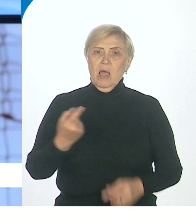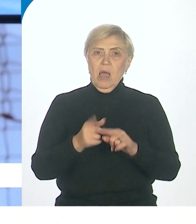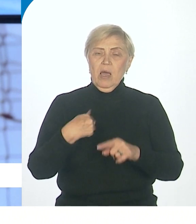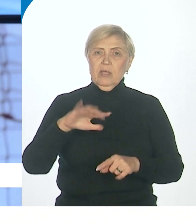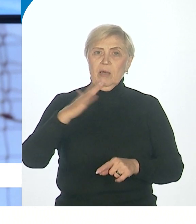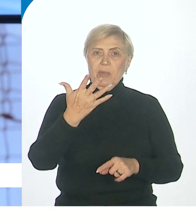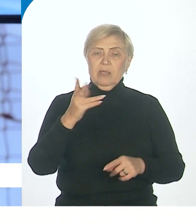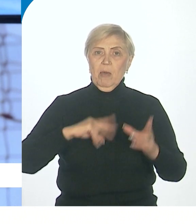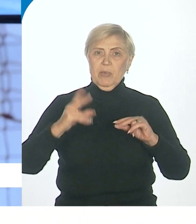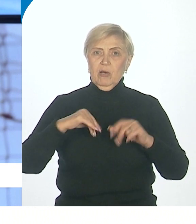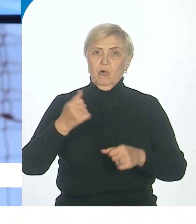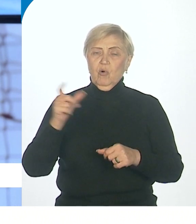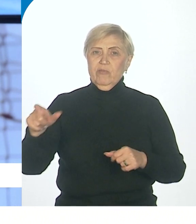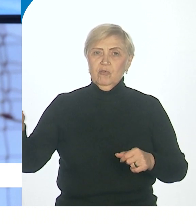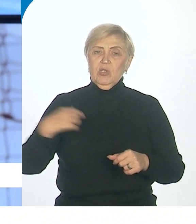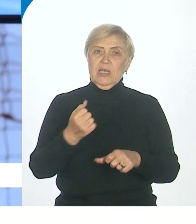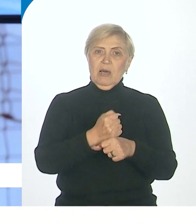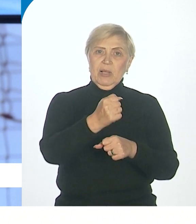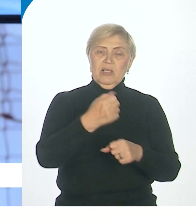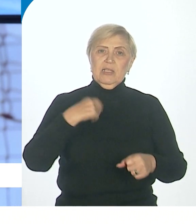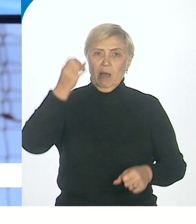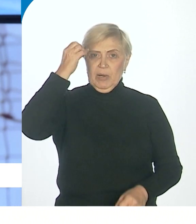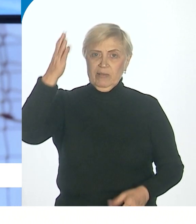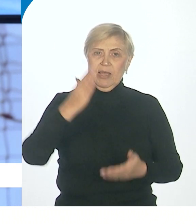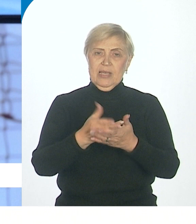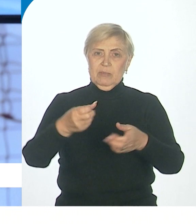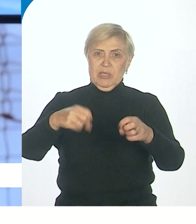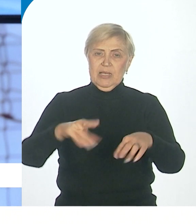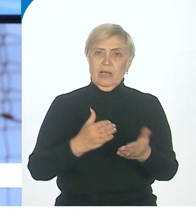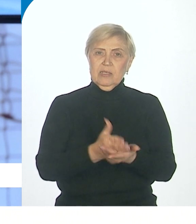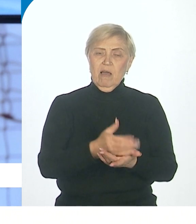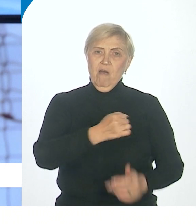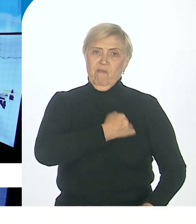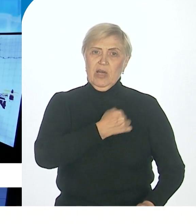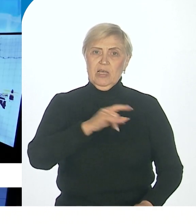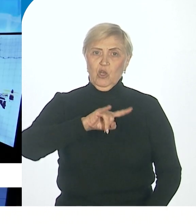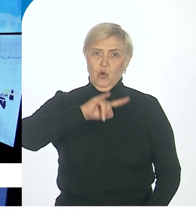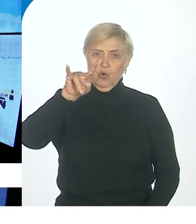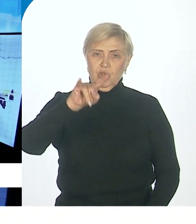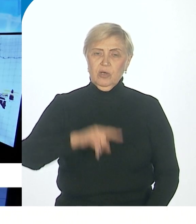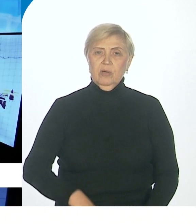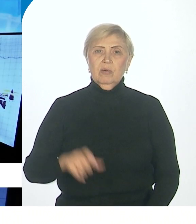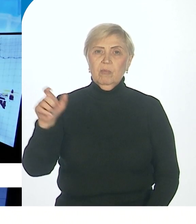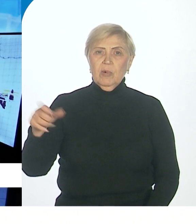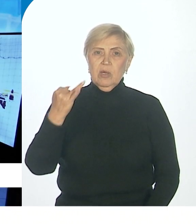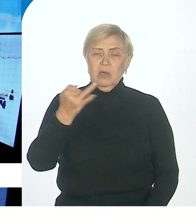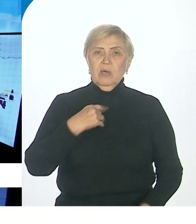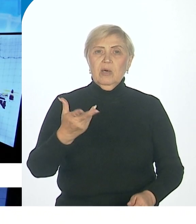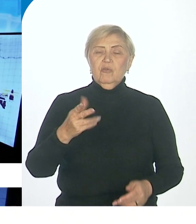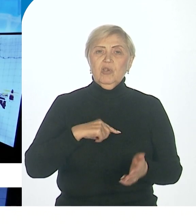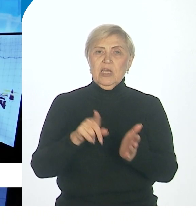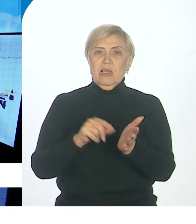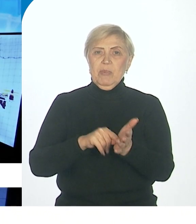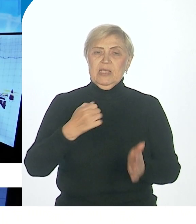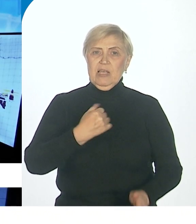дополнительного образования. Из них есть специалист, военный летчик, на пенсии